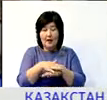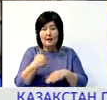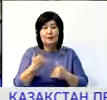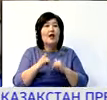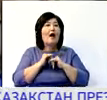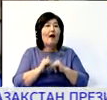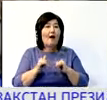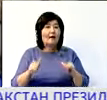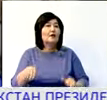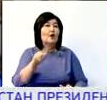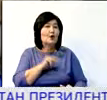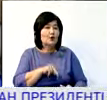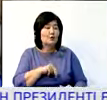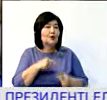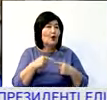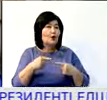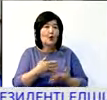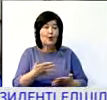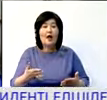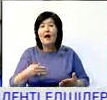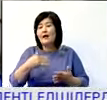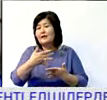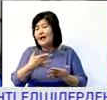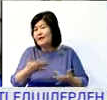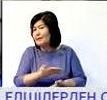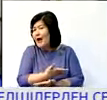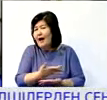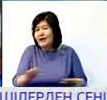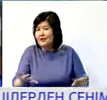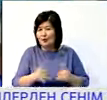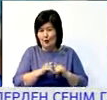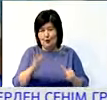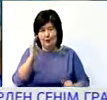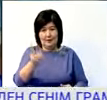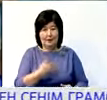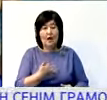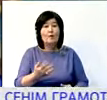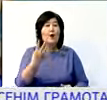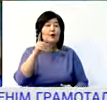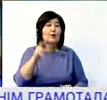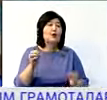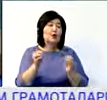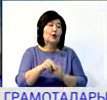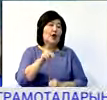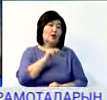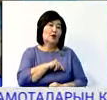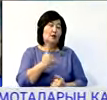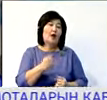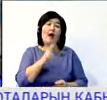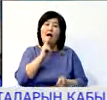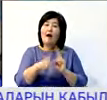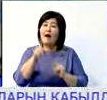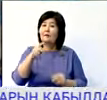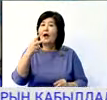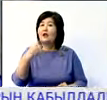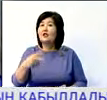кеңейтіп, жұмыс түрін көбейткіміз келеді. Затымыздың ассортиментін көбейткіміз келеді. Мұнда 4 адам тұрақты жұмыспен қамтылған. Аспаздар